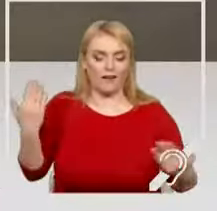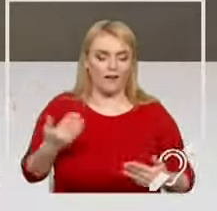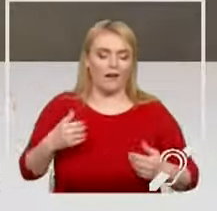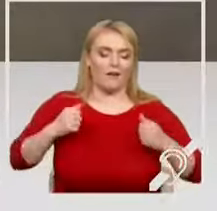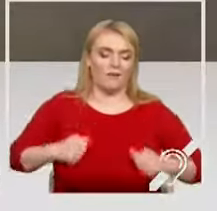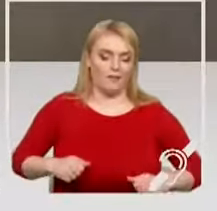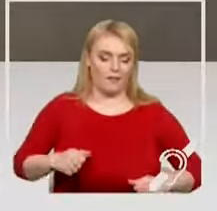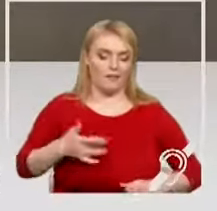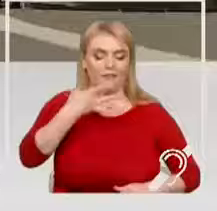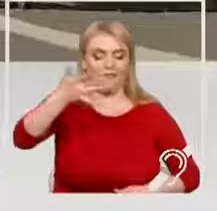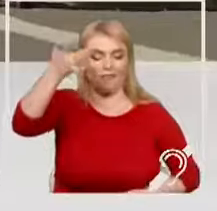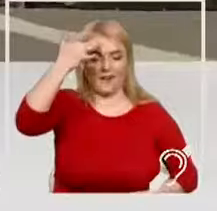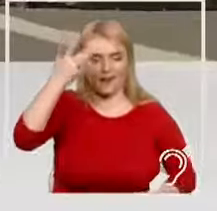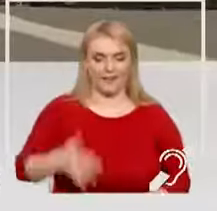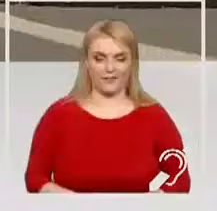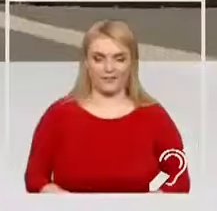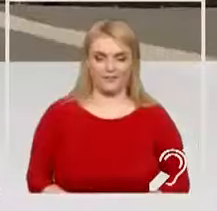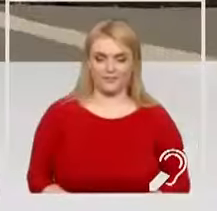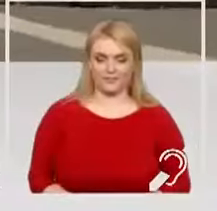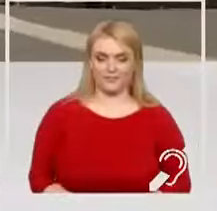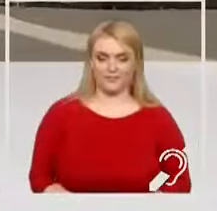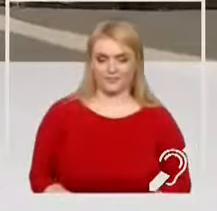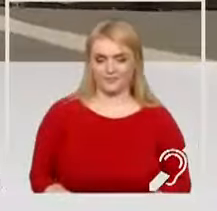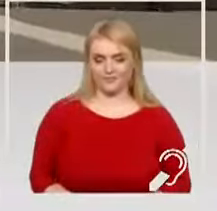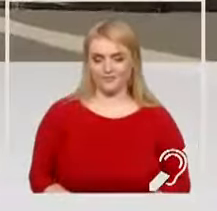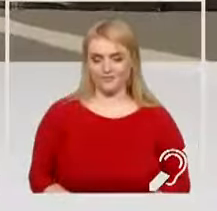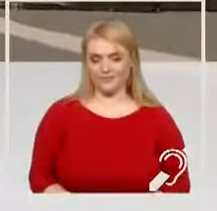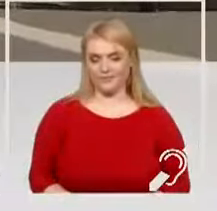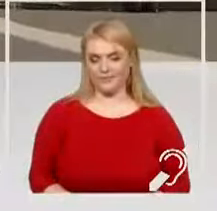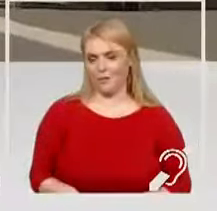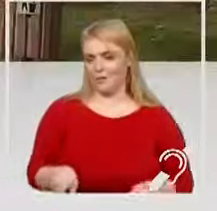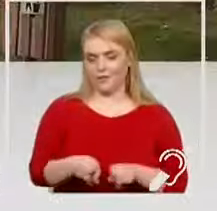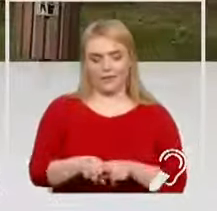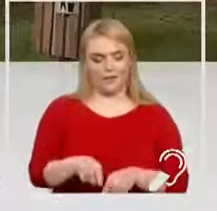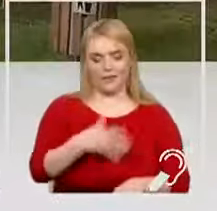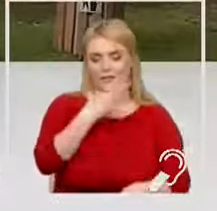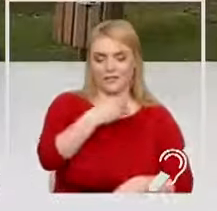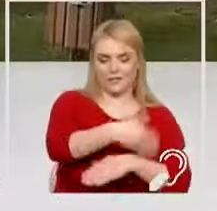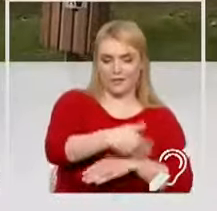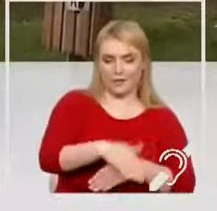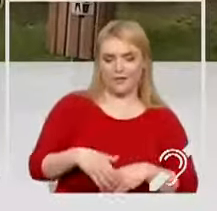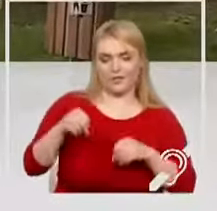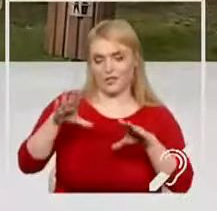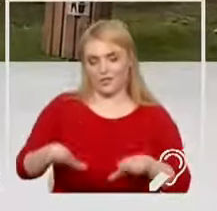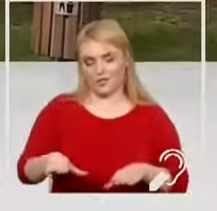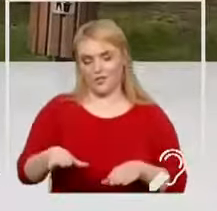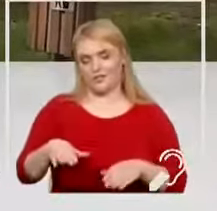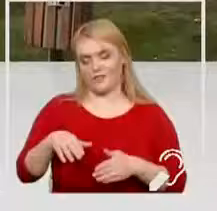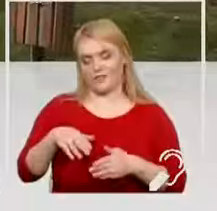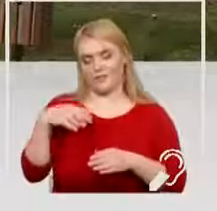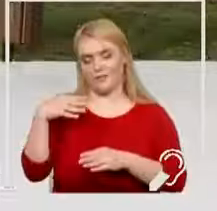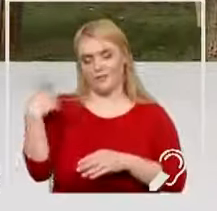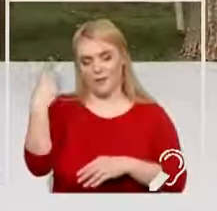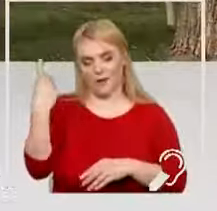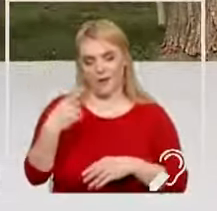Alții spun că mai țin geciulea aproape. Și mai ieșit la plimbare, așa auzi frumoasă, păcat să stăm în casă. Văd că v-ați și echipat, deja ați luat o pălărie.